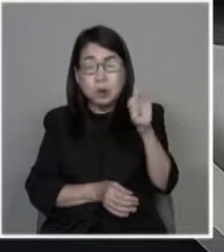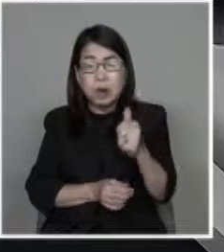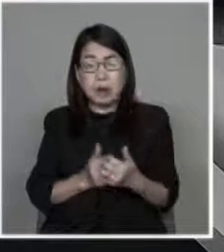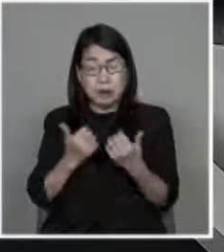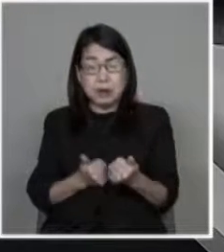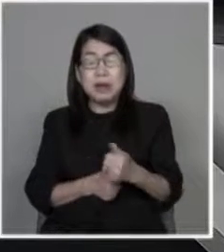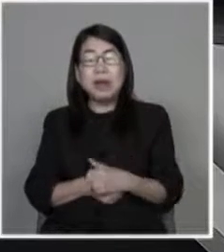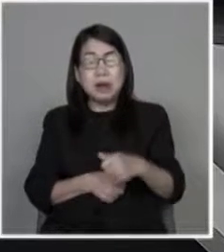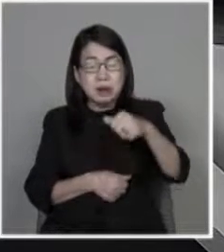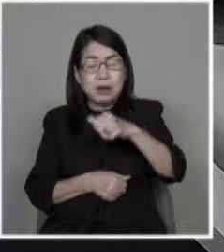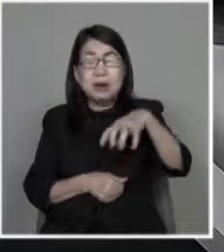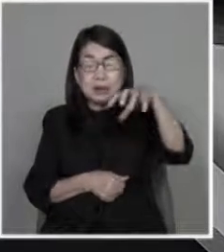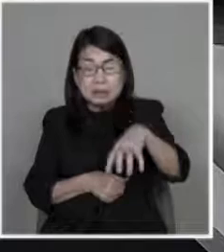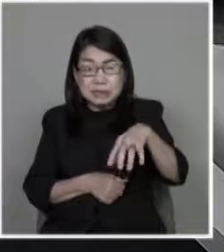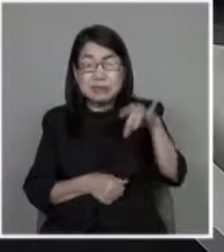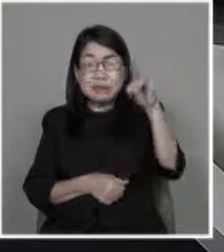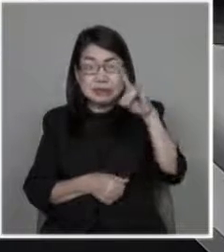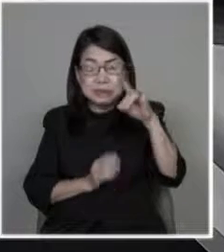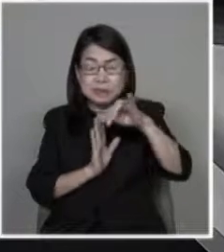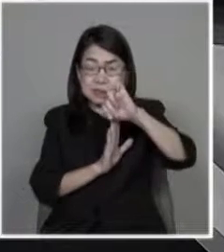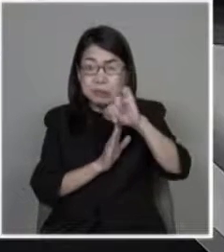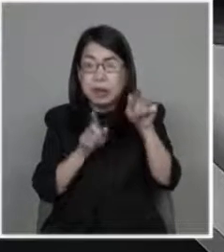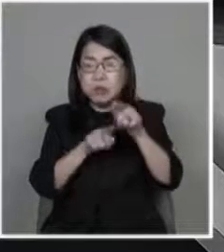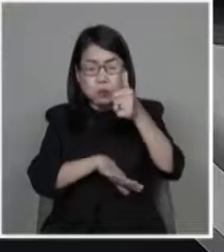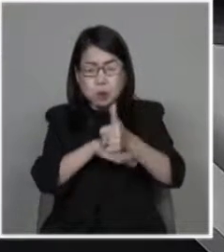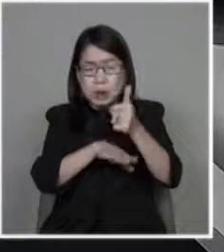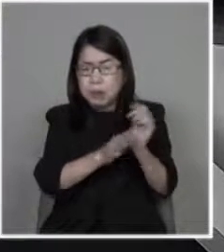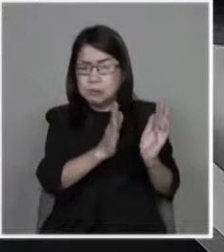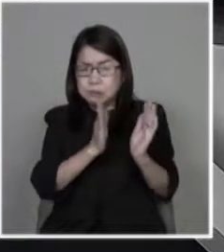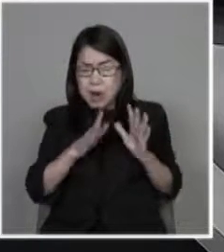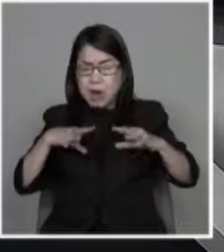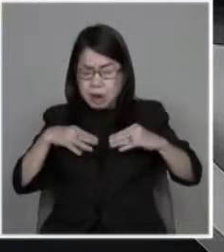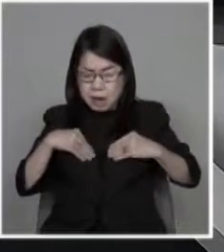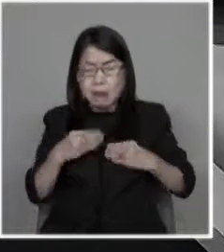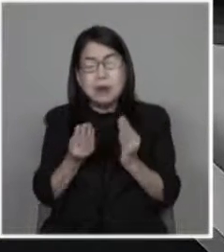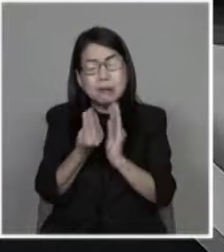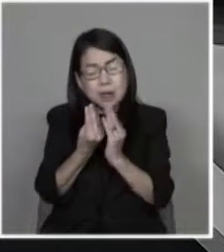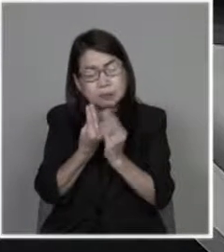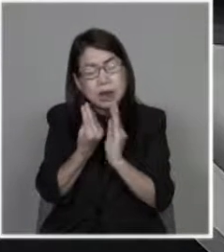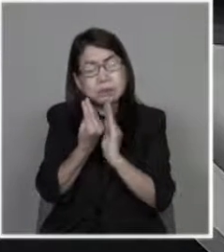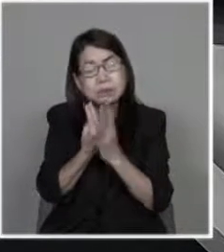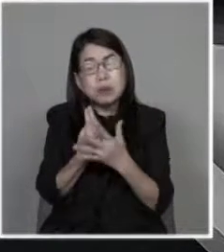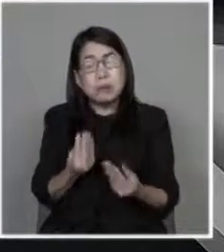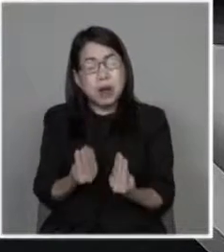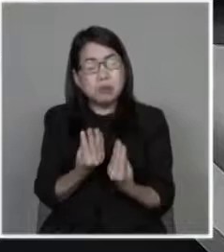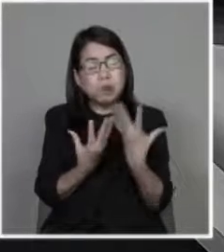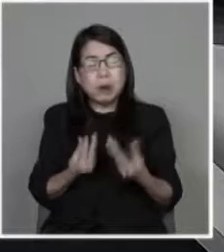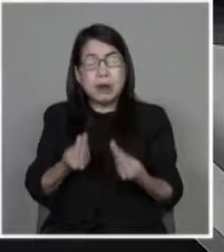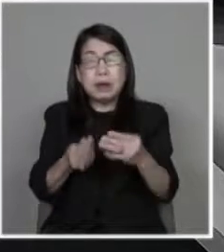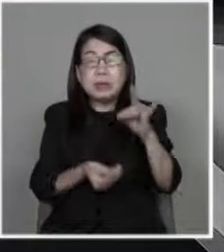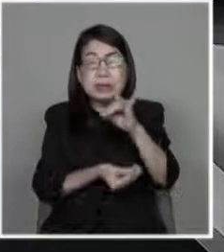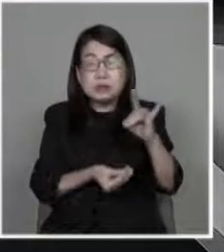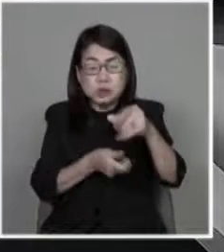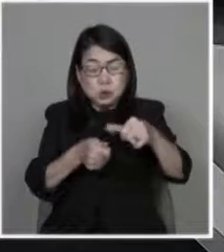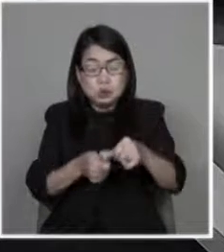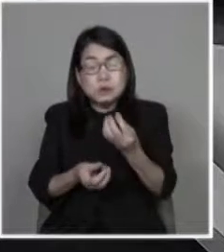สัตว์เชียงใหม่ก็ได้น้อมนำเศรษฐกิจพอเพียงมาปรับใช้ด้วยการปลูกผักและผลไม้ให้กับสัตว์ในสวนสัตว์ได้กินถือเป็นการร